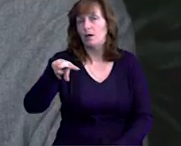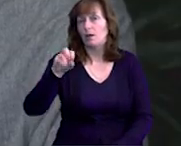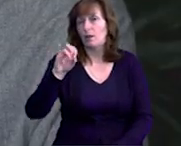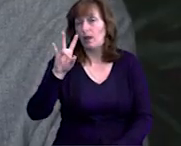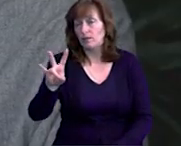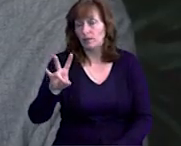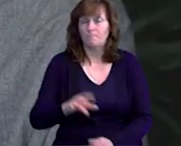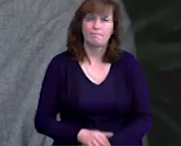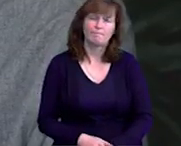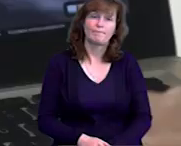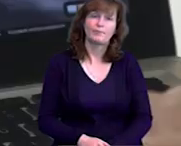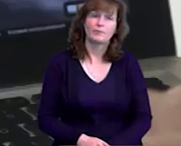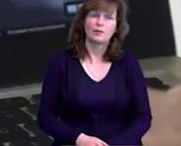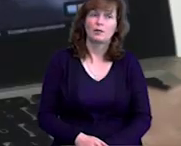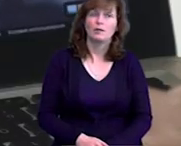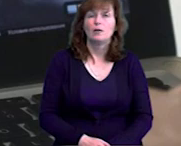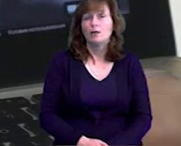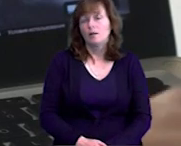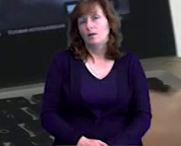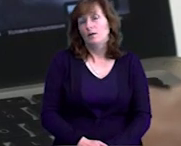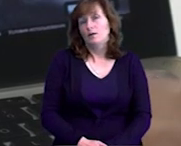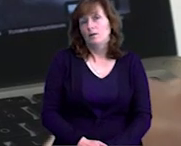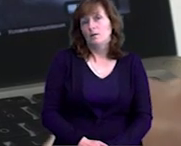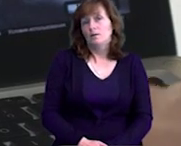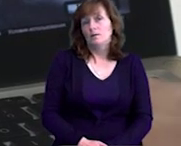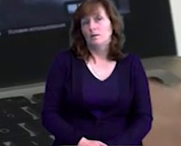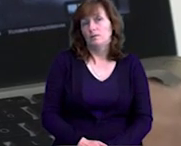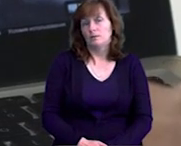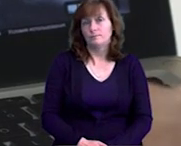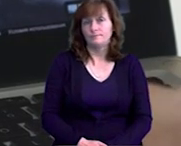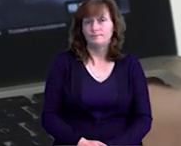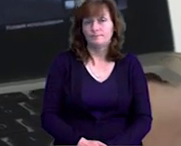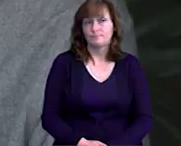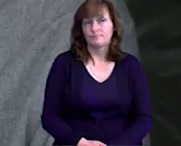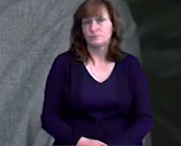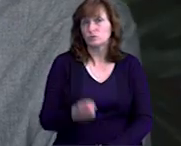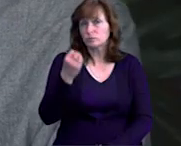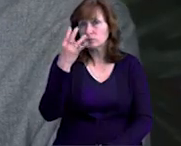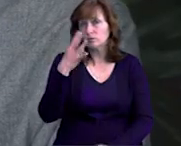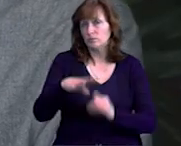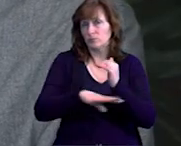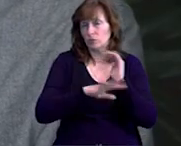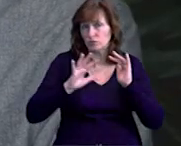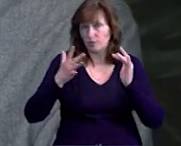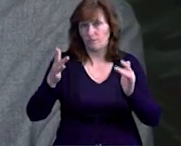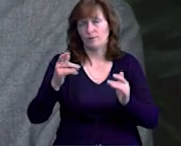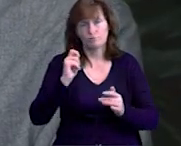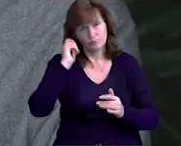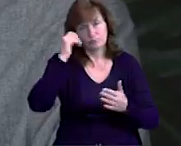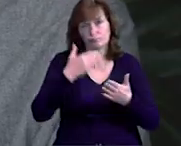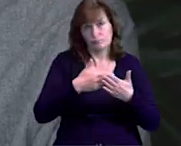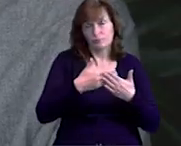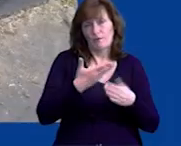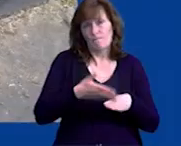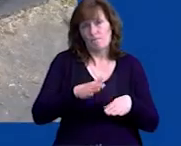серебристий. Ось 3 чи 4 клени і більше 10 лип. Їх вік мені